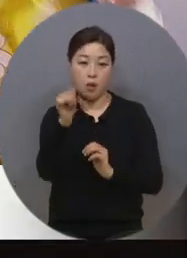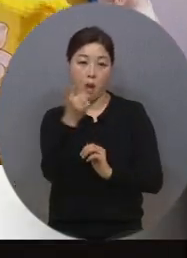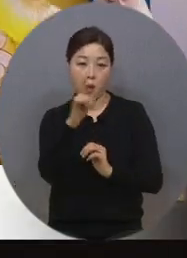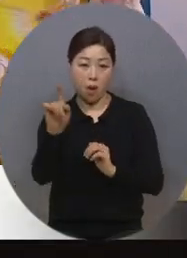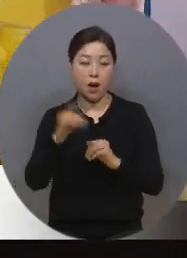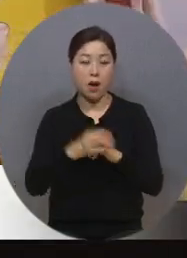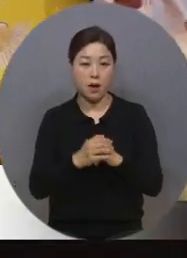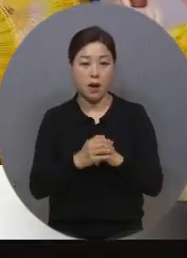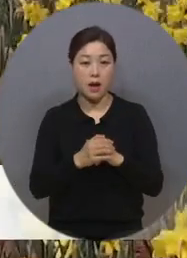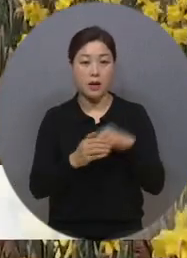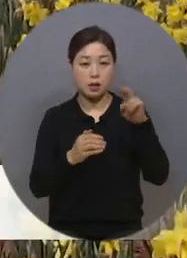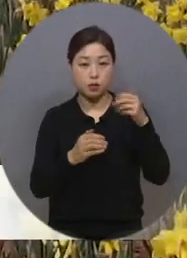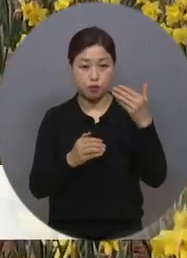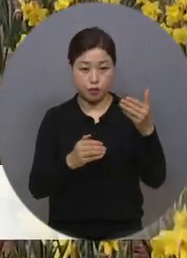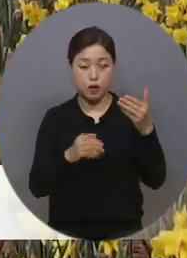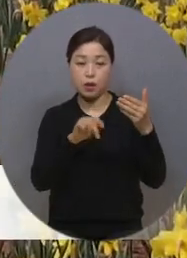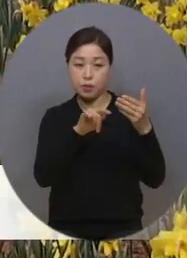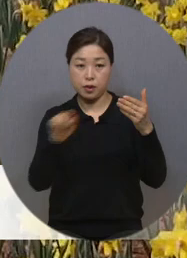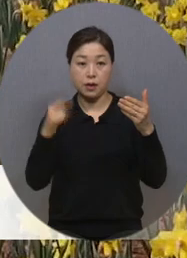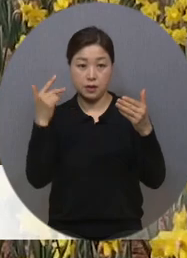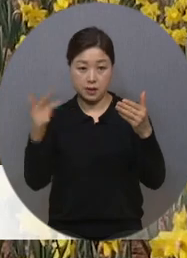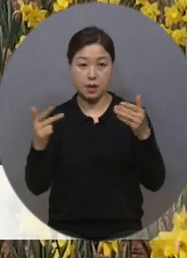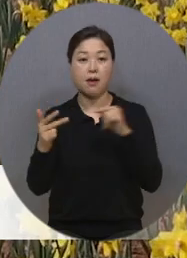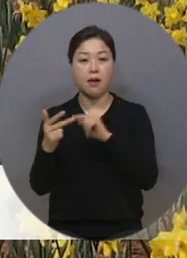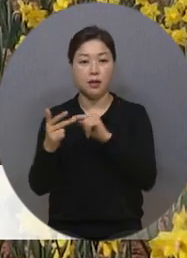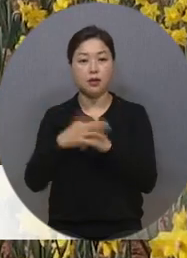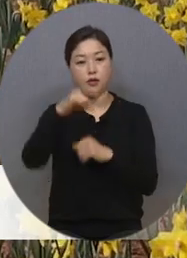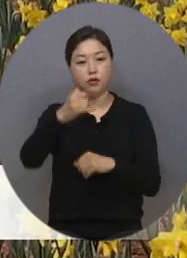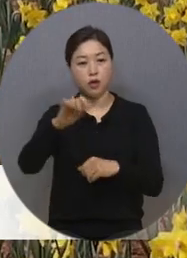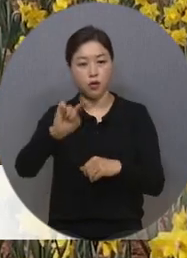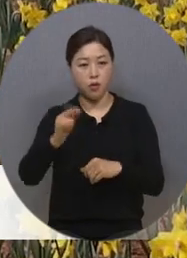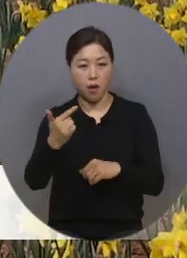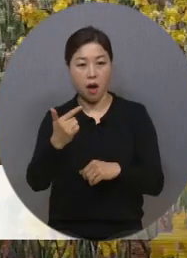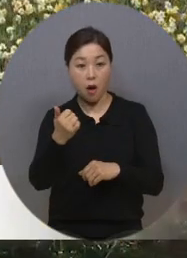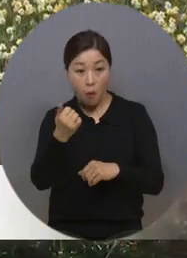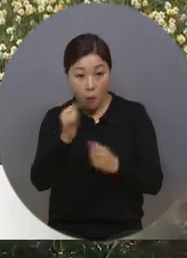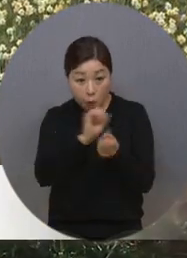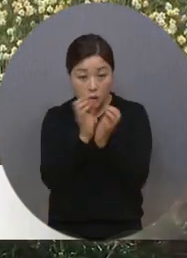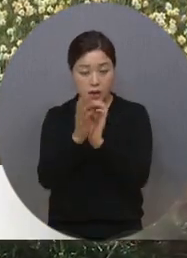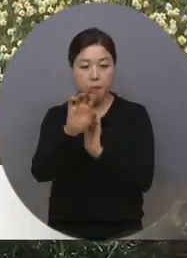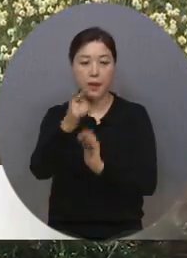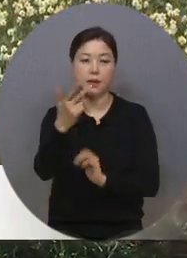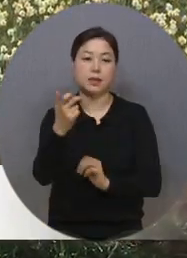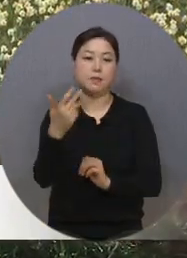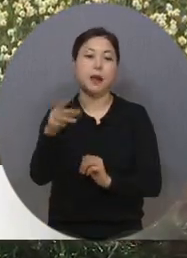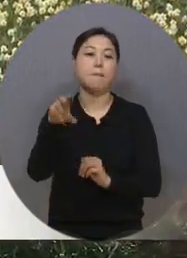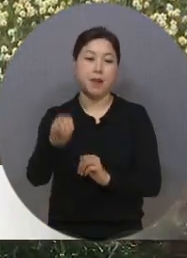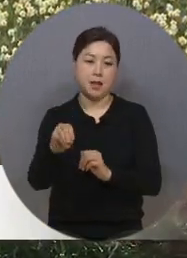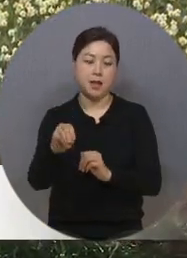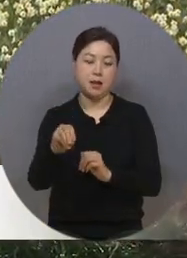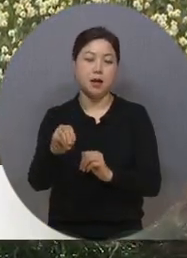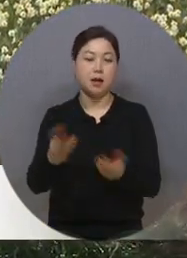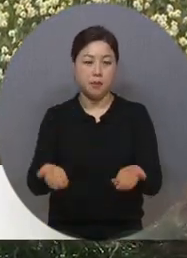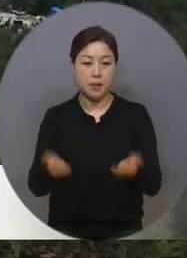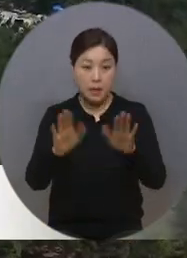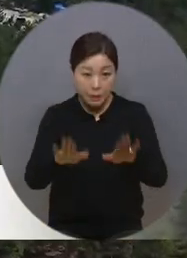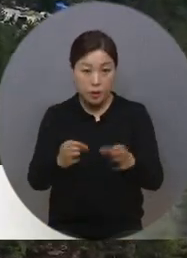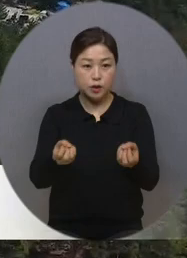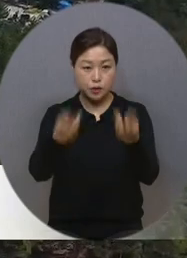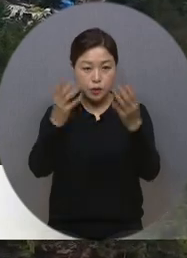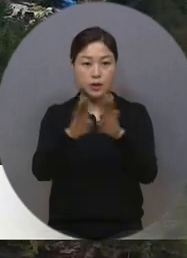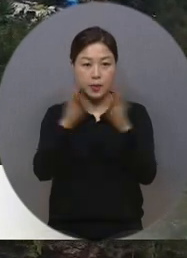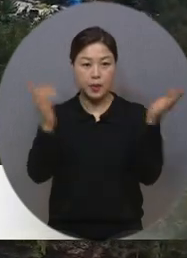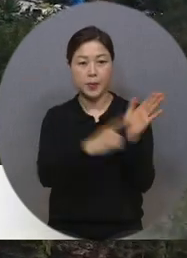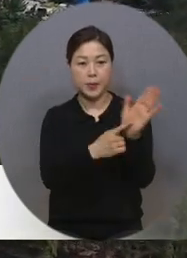7일까지 열흘간 열려 178만 폭의 수선화가 펼쳐진 풍경으로 올해 축제의 시작을 알렸습니다.